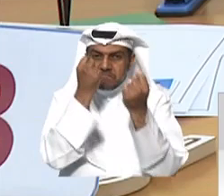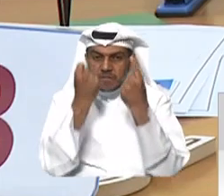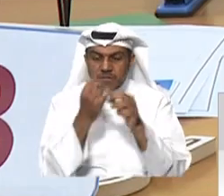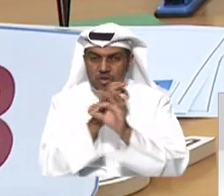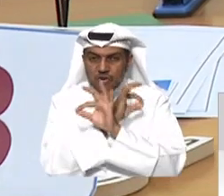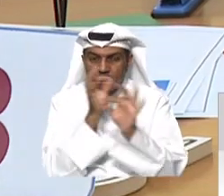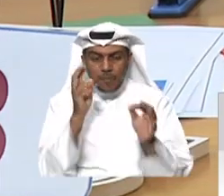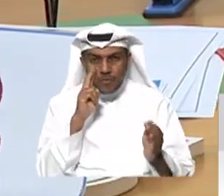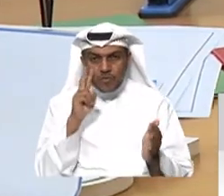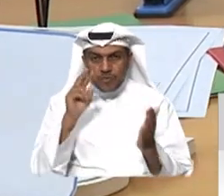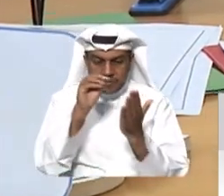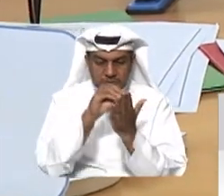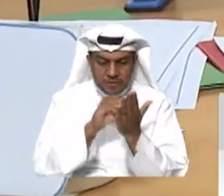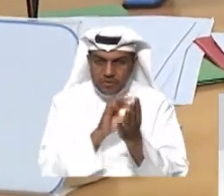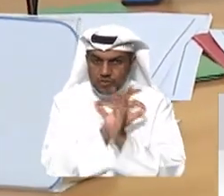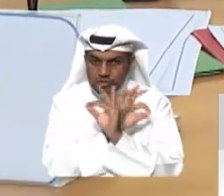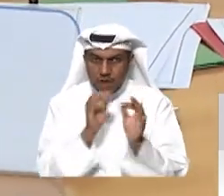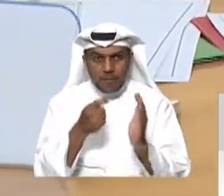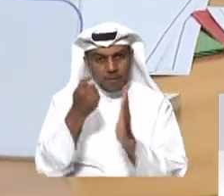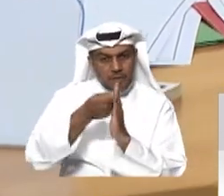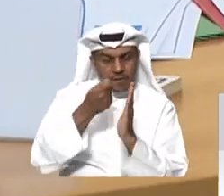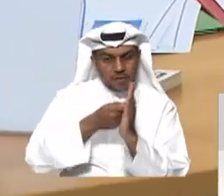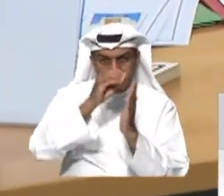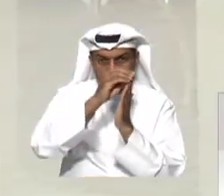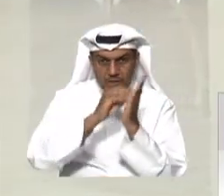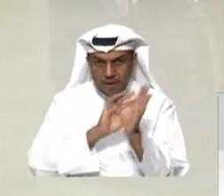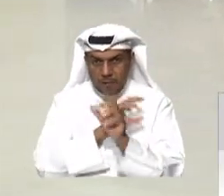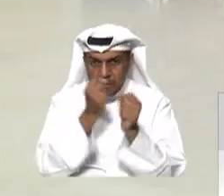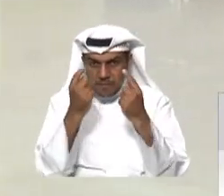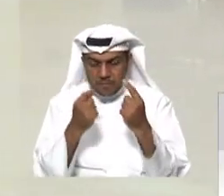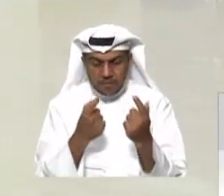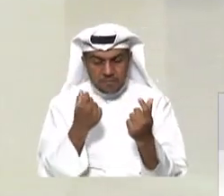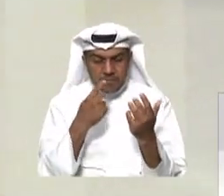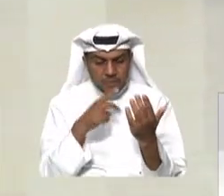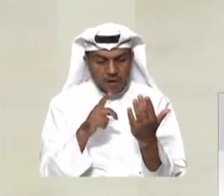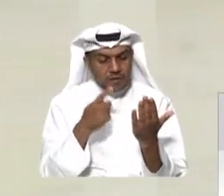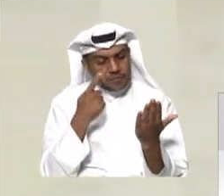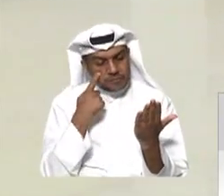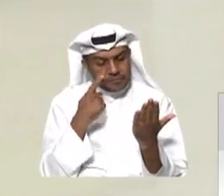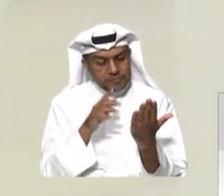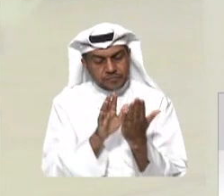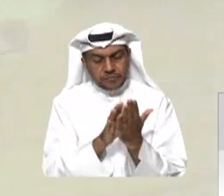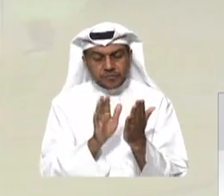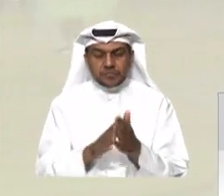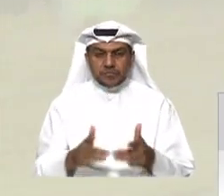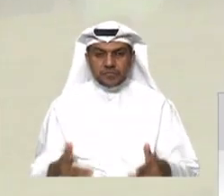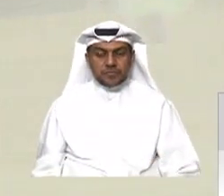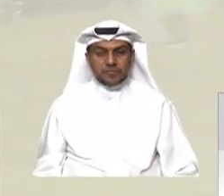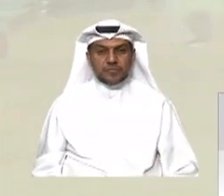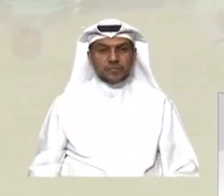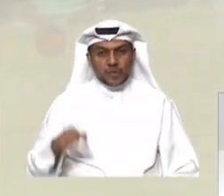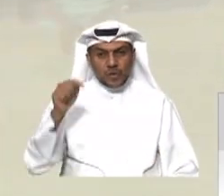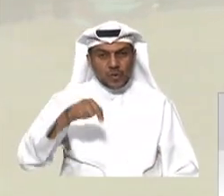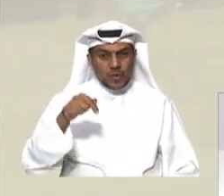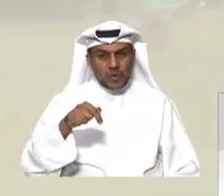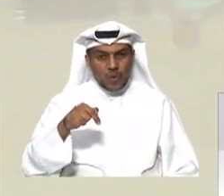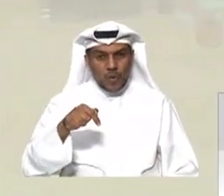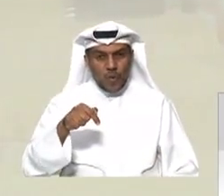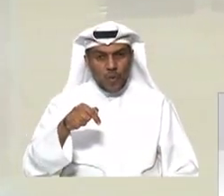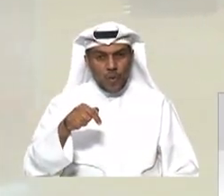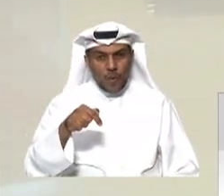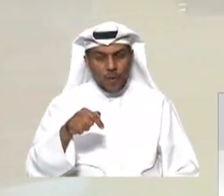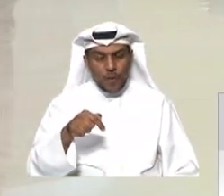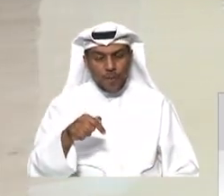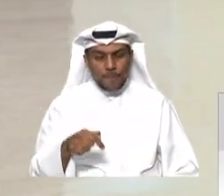للتاكد من صحتها وتمامها اداره شؤون الانتخابات اقفلت ابوابها اليوم على زياده